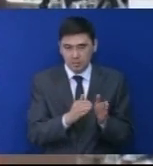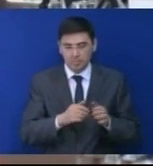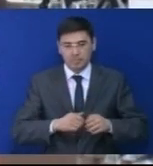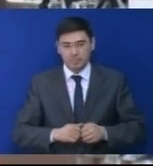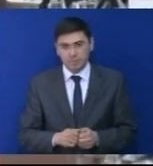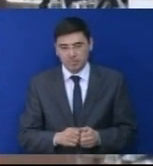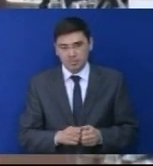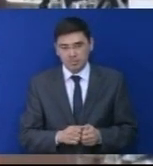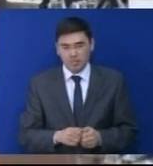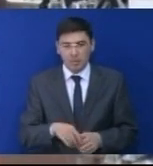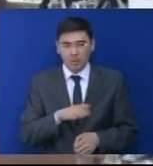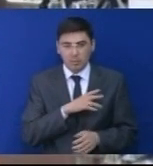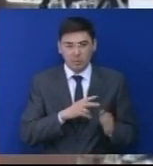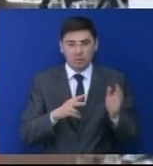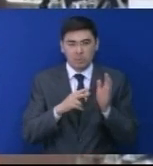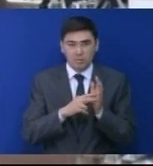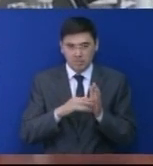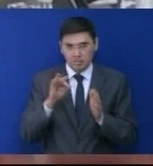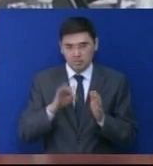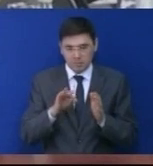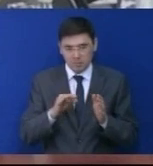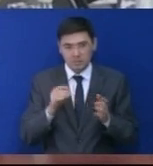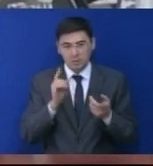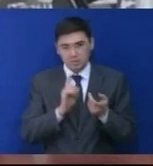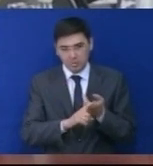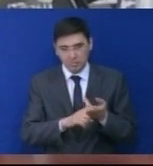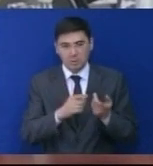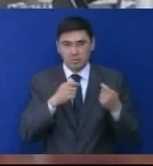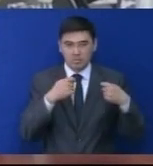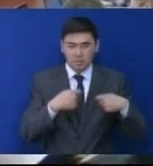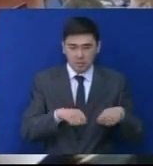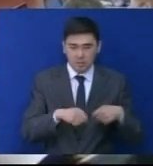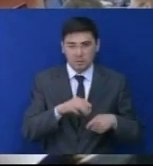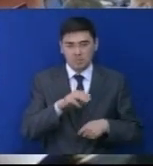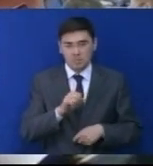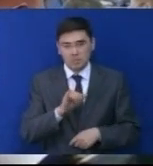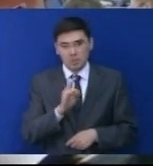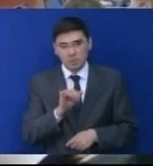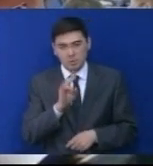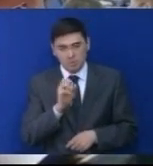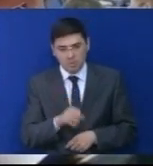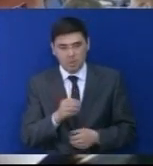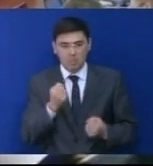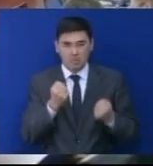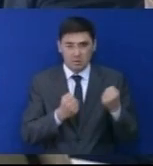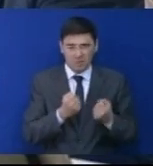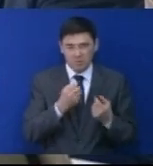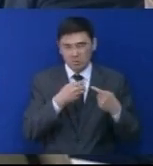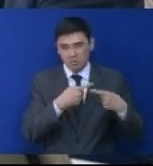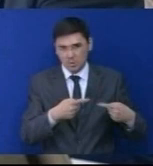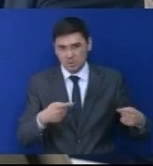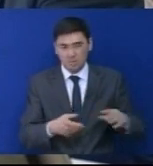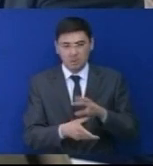өнім 3.8%-ға өсті. Құрылыс, сауда, тау-кен өнеркәсібі, көлік саласы басты өсу